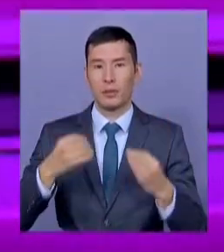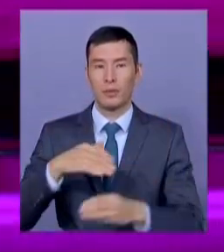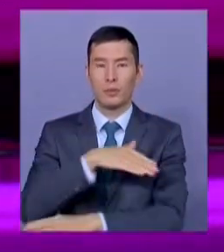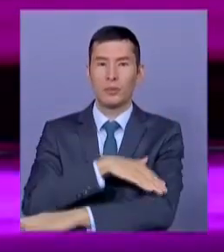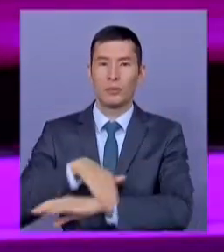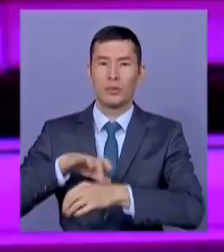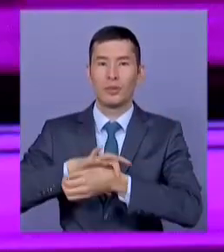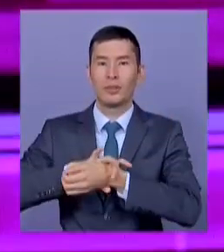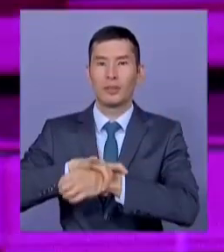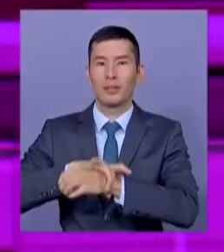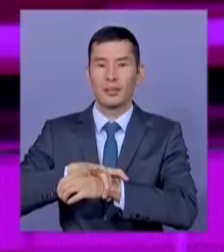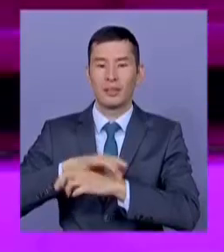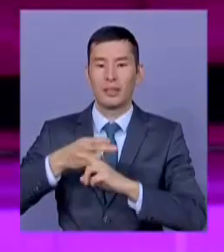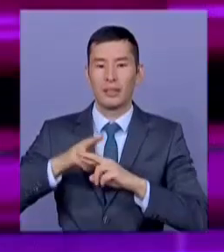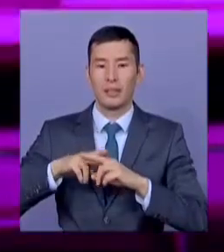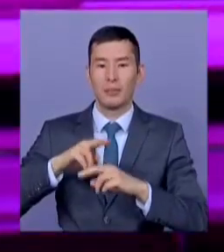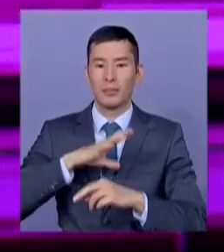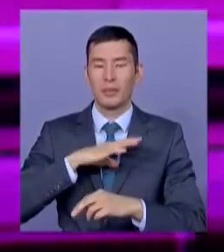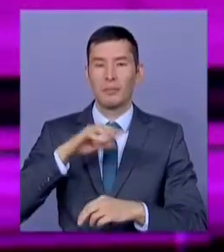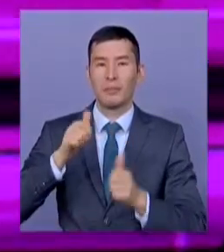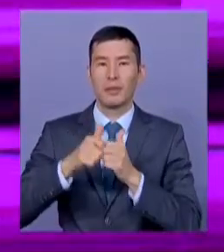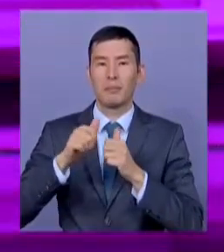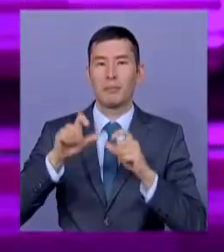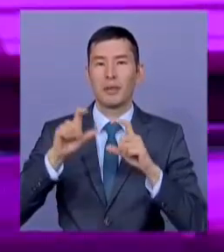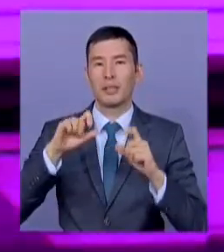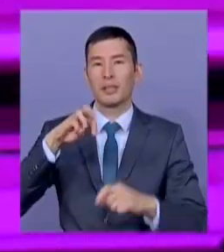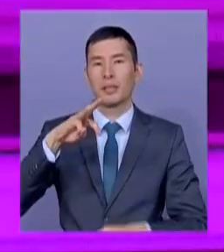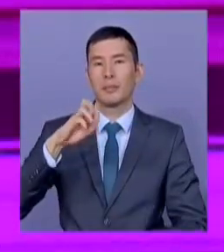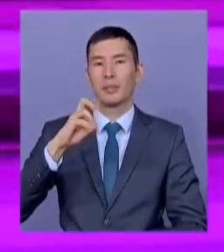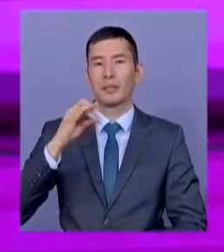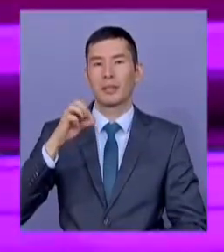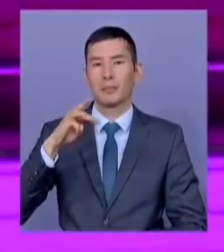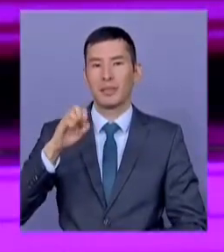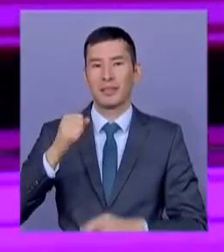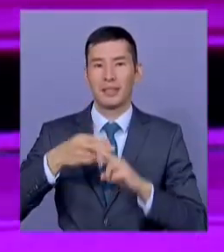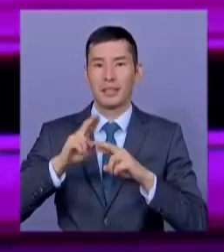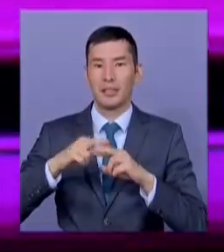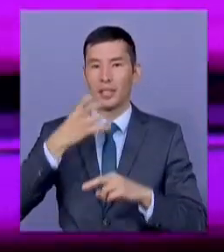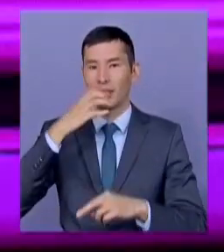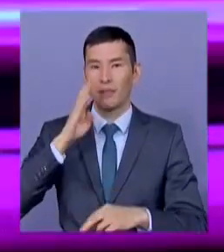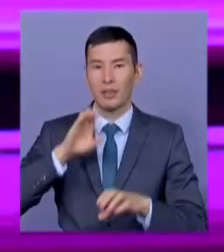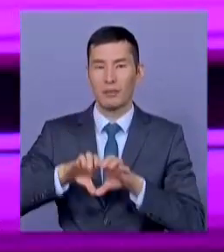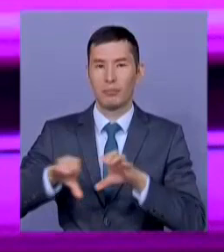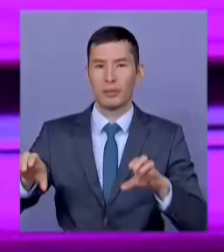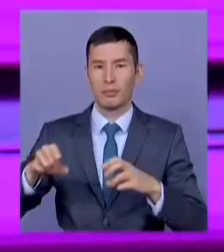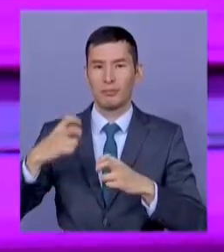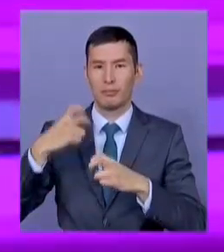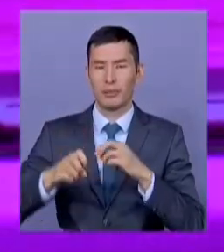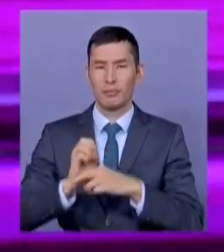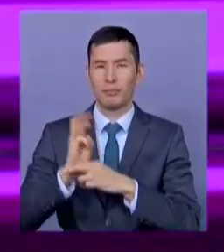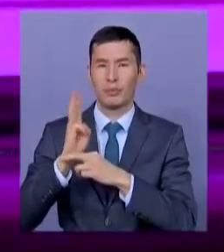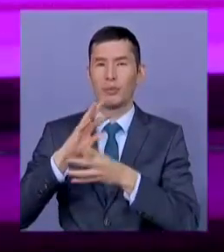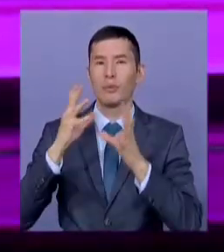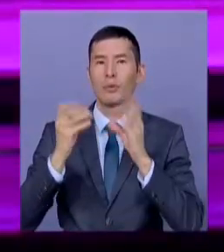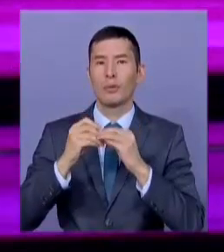теплотрассы затопило улицу Казакова в районе торгового центра «Максима». Из-за ЧП без горячего водоснабжения остались около сотни жилых